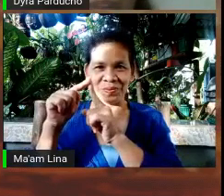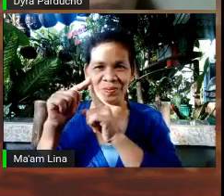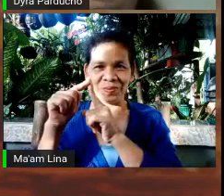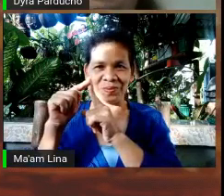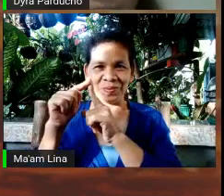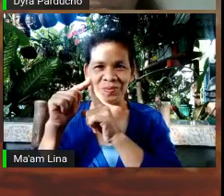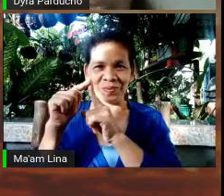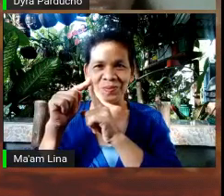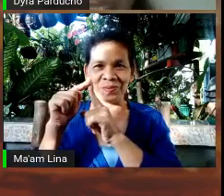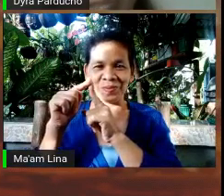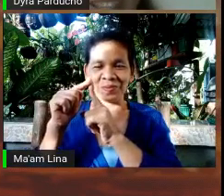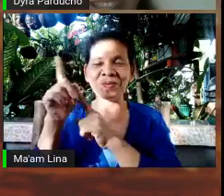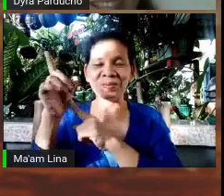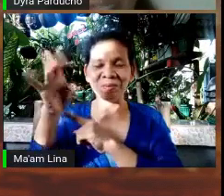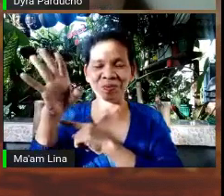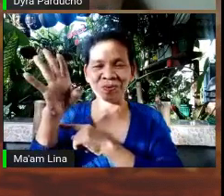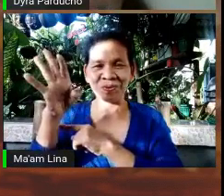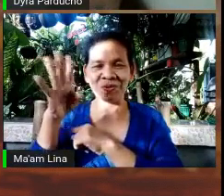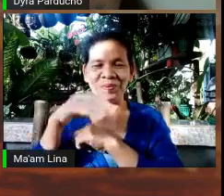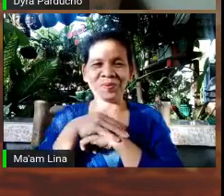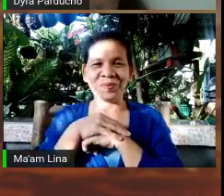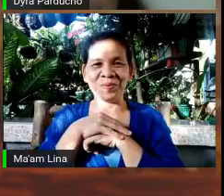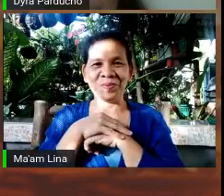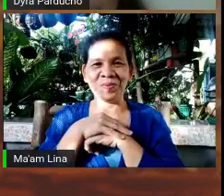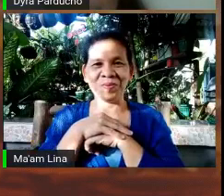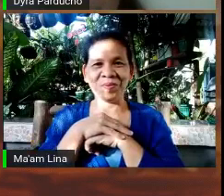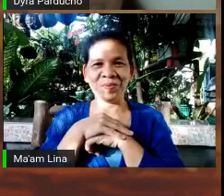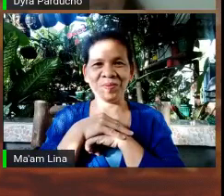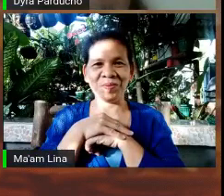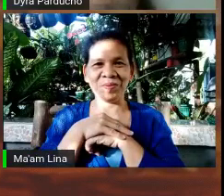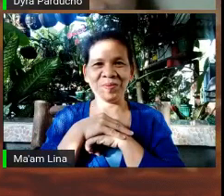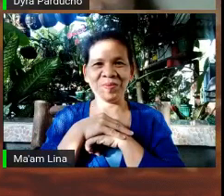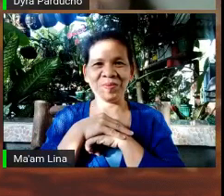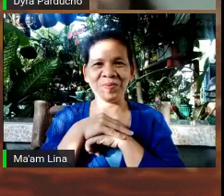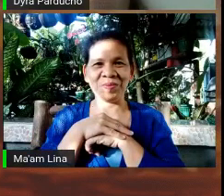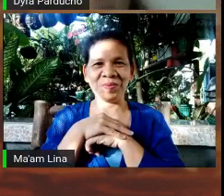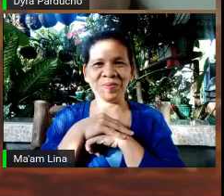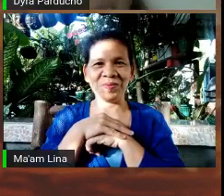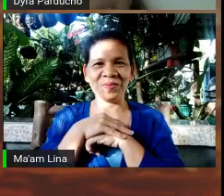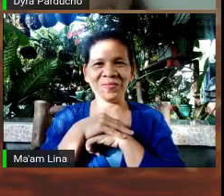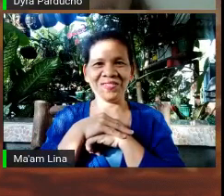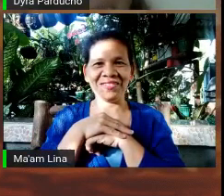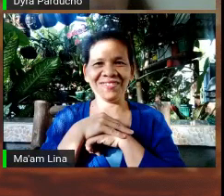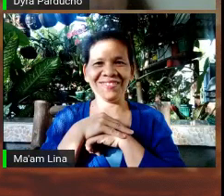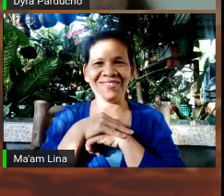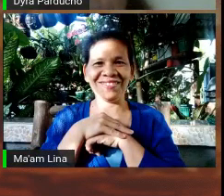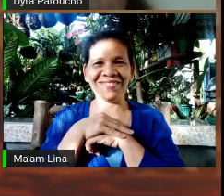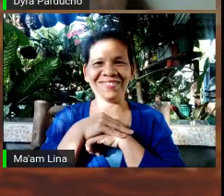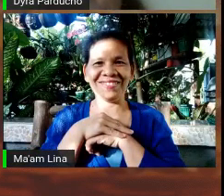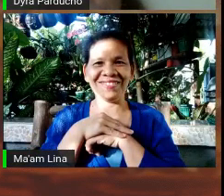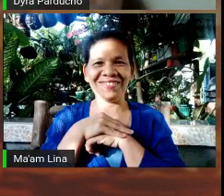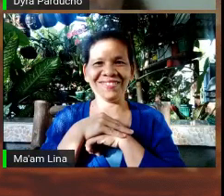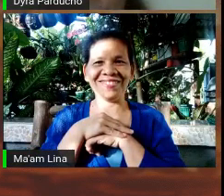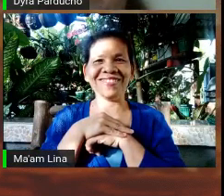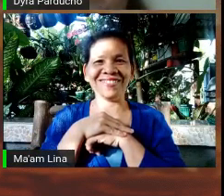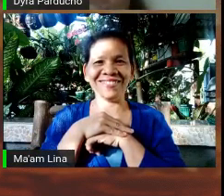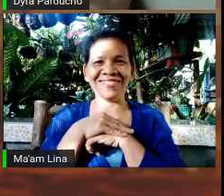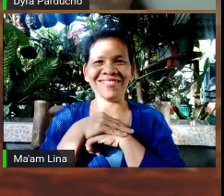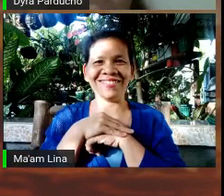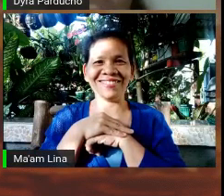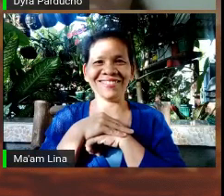Panginoon Diyos. Okay.